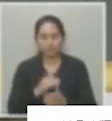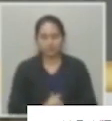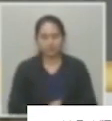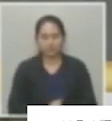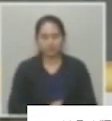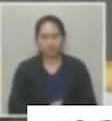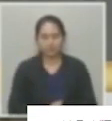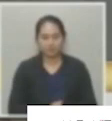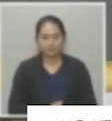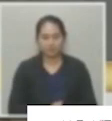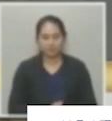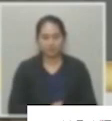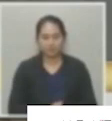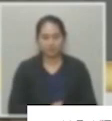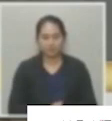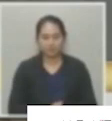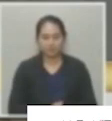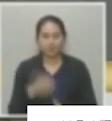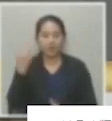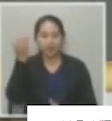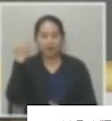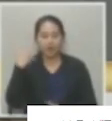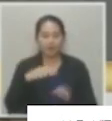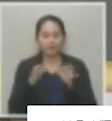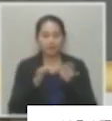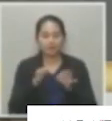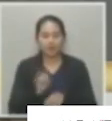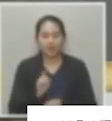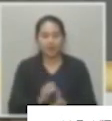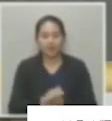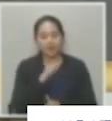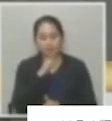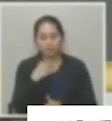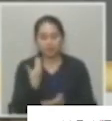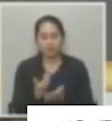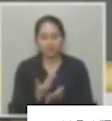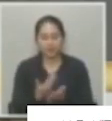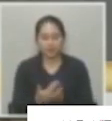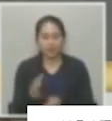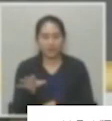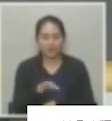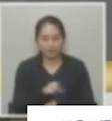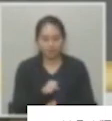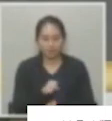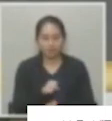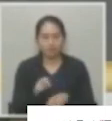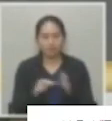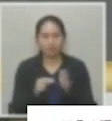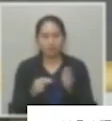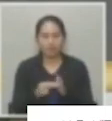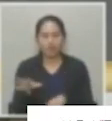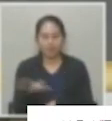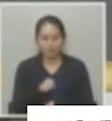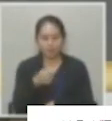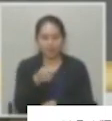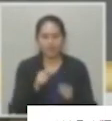ท่านครับตอนมันอธิบายตอนนั้นก็บอกว่าถ้าไม่นำเข้ามาขออนุญาตจ่ายในสภาต้องถือว่าเก็บได้จ่ายไม่ได้นะ